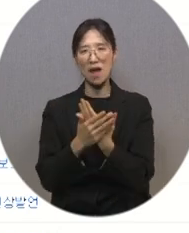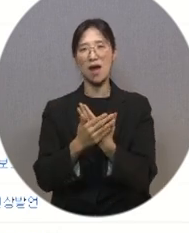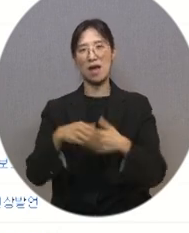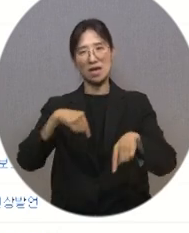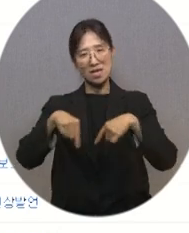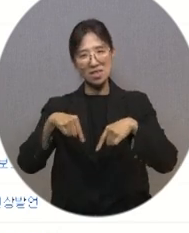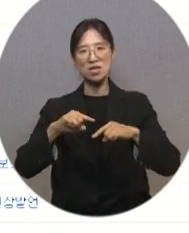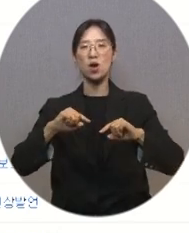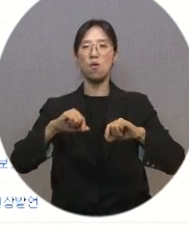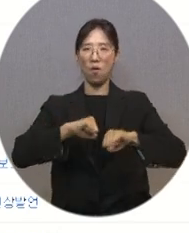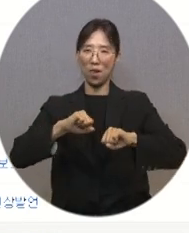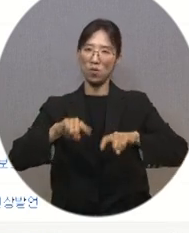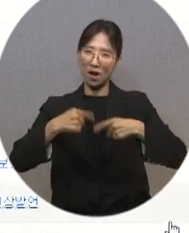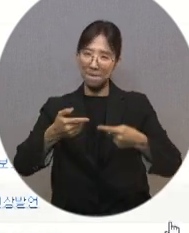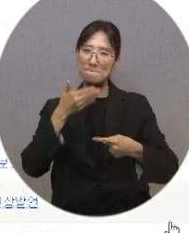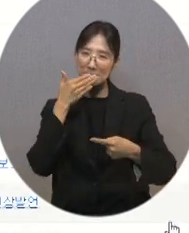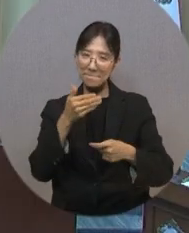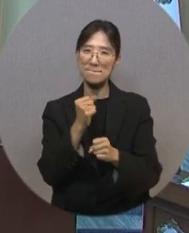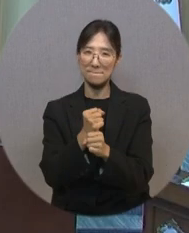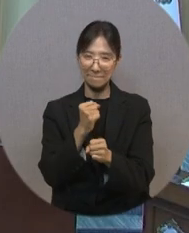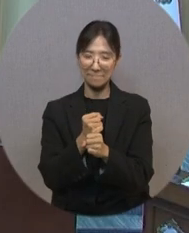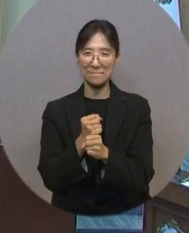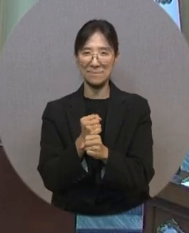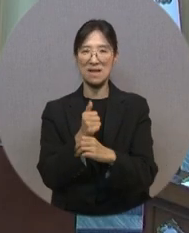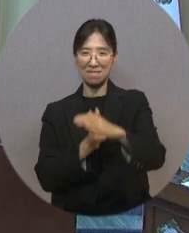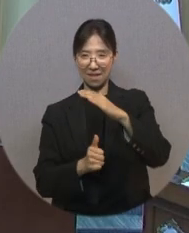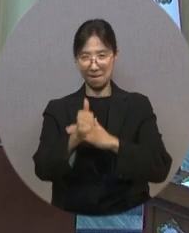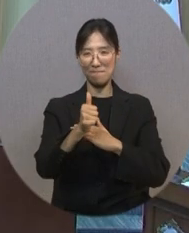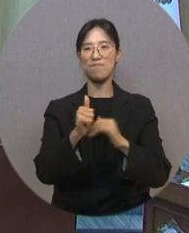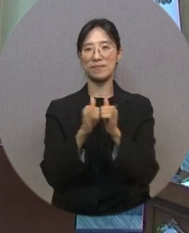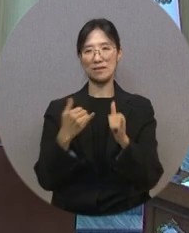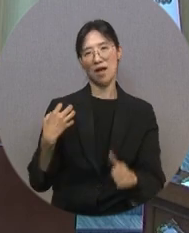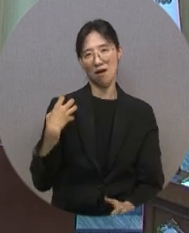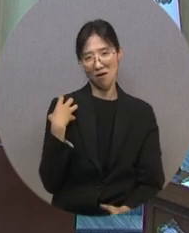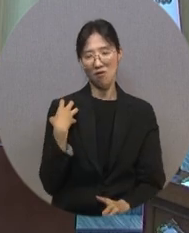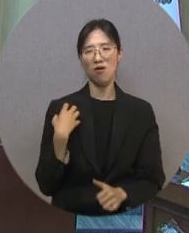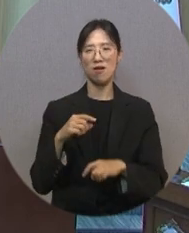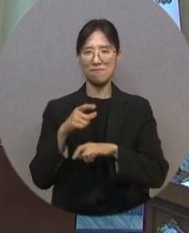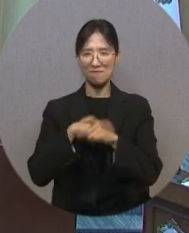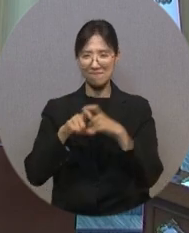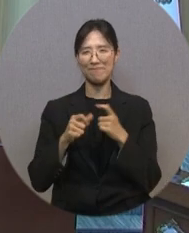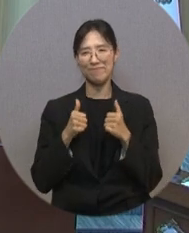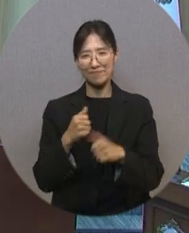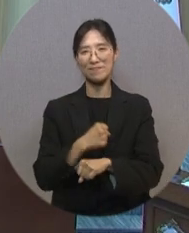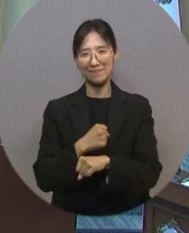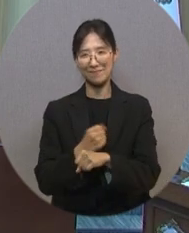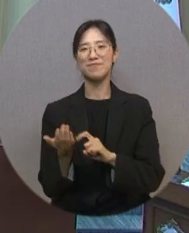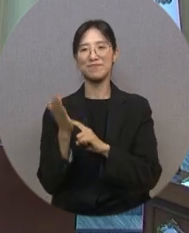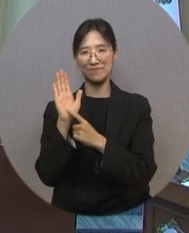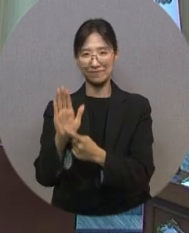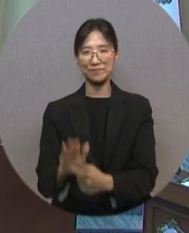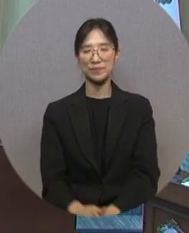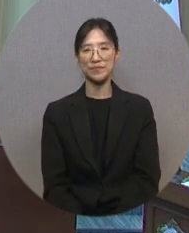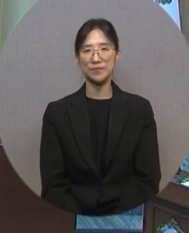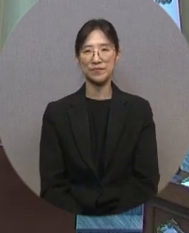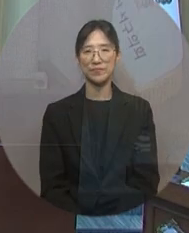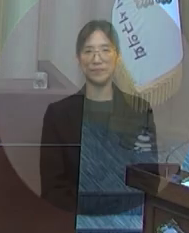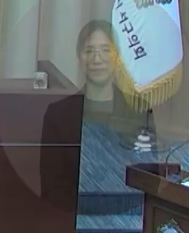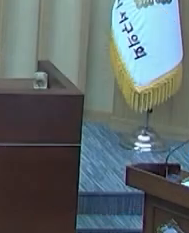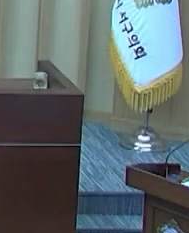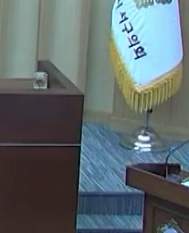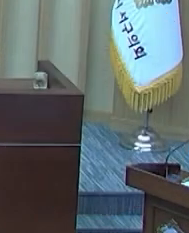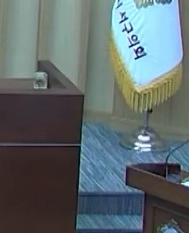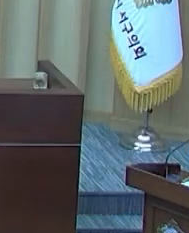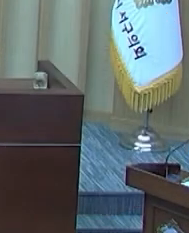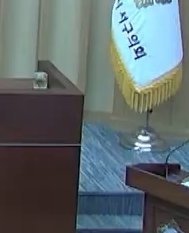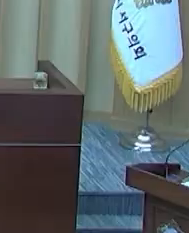있는 시스템을 마련해 민의의 대변자 역할을 더욱 충실히 수행하겠다고 밝혔습니다. 복지TV 호남방송